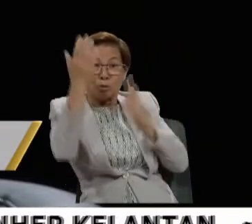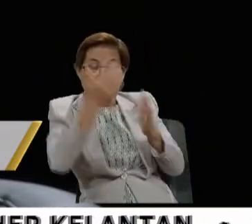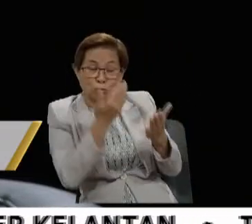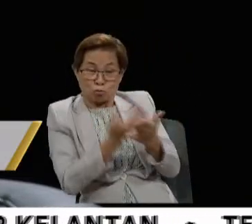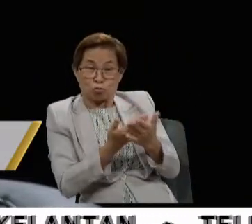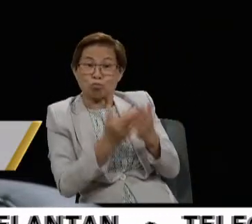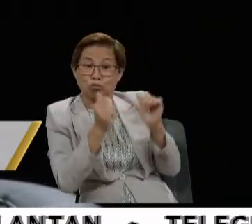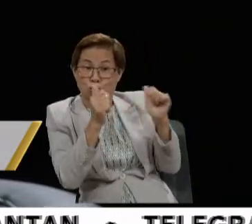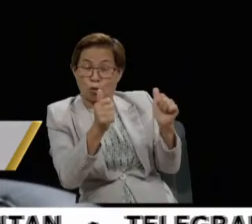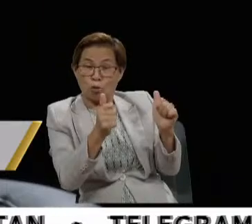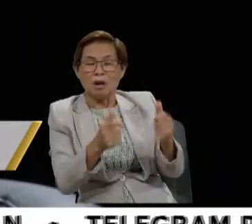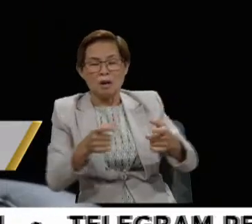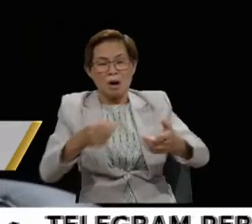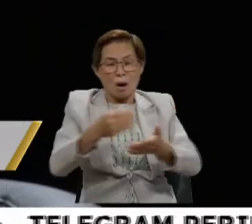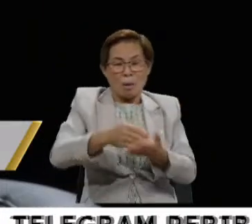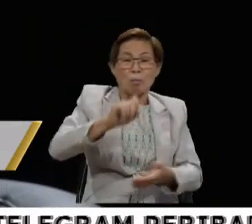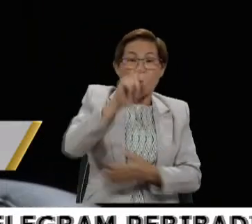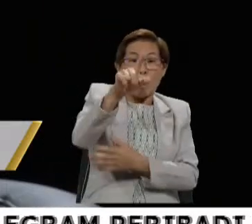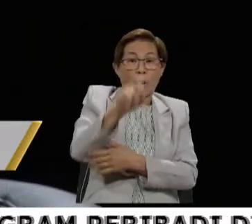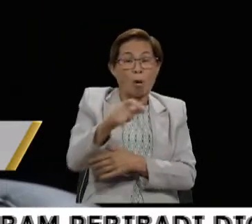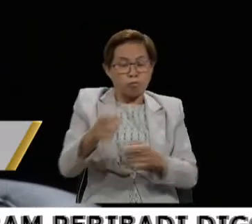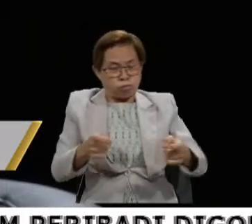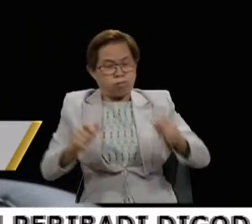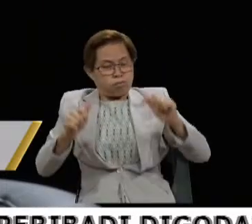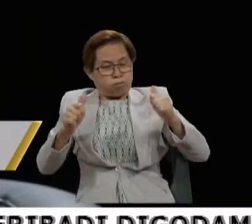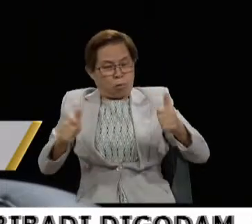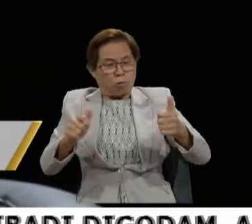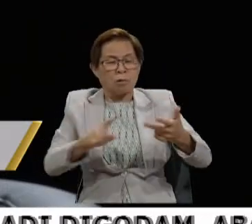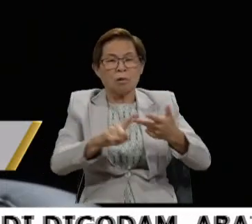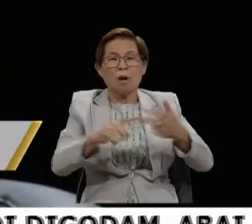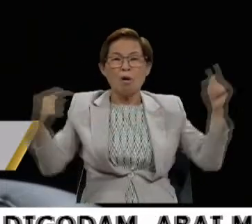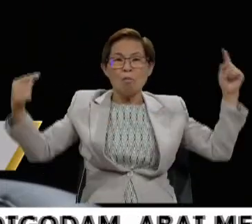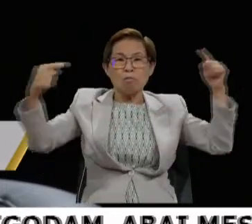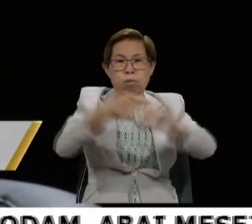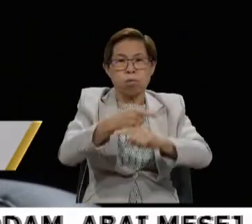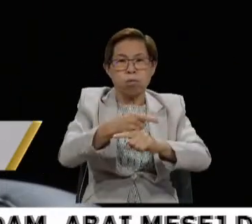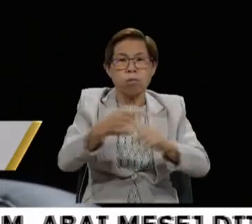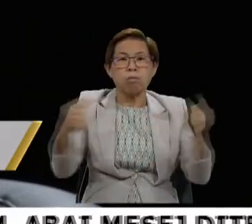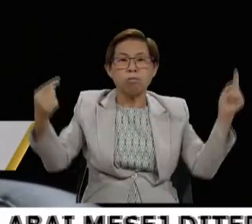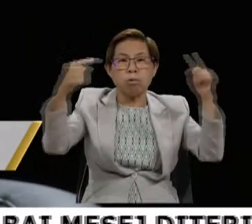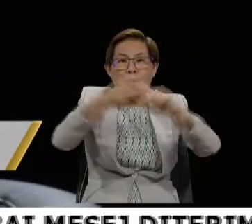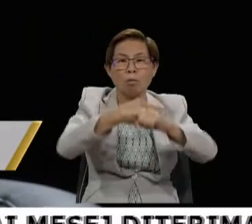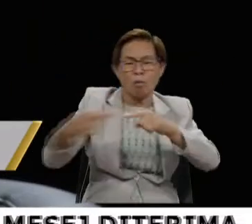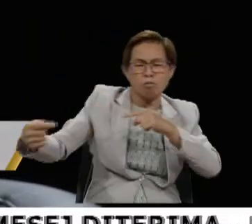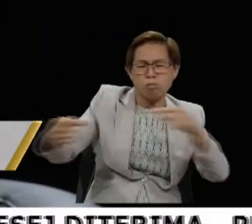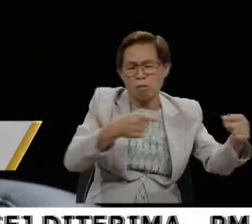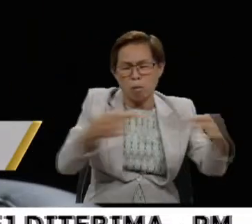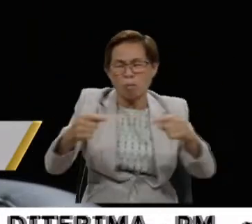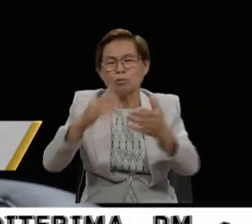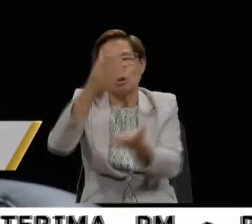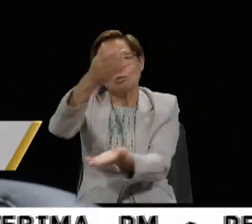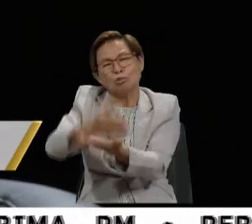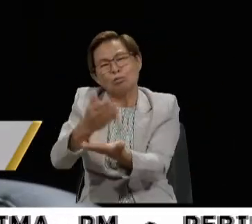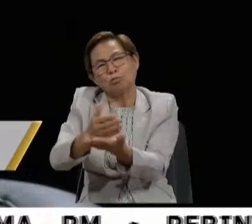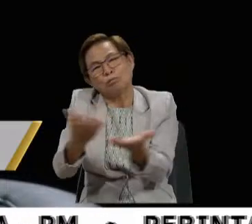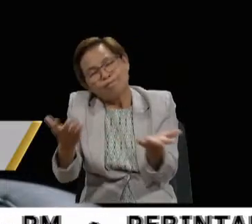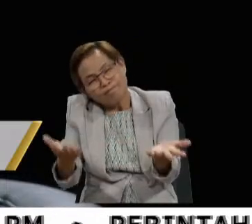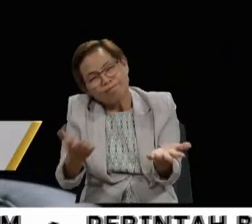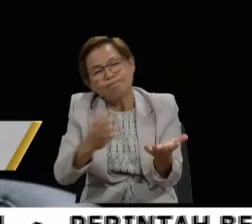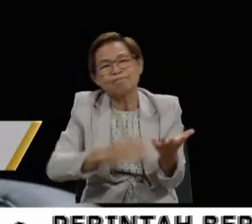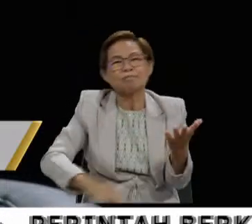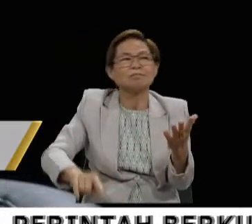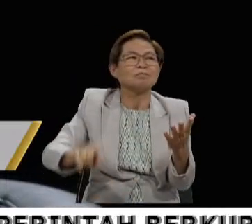keadaan pun dapat dikawal dengan lebih baik konflik pun dah reda kita tak tahulah ya kalau